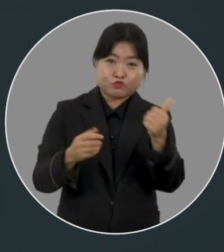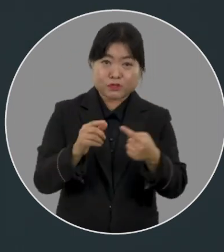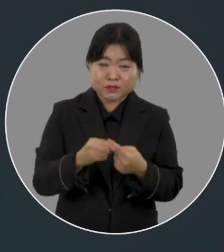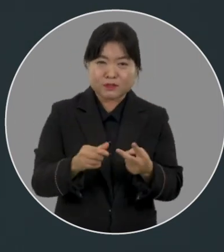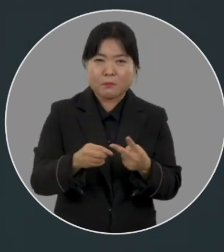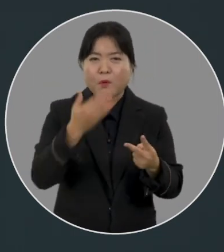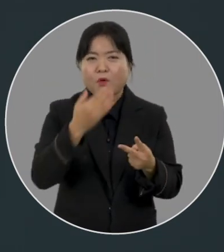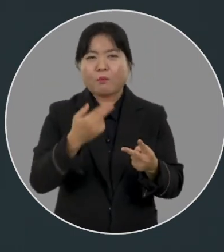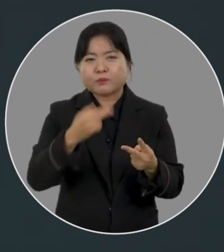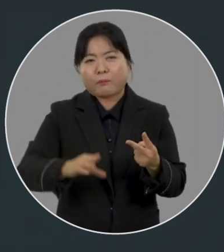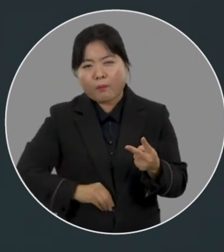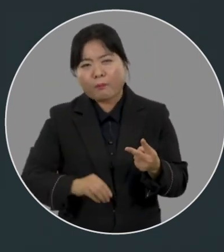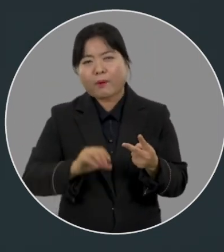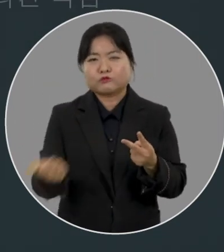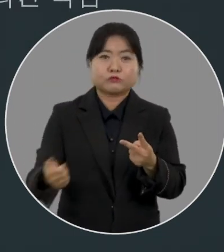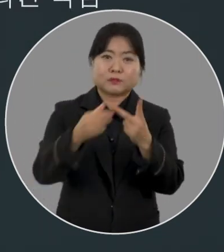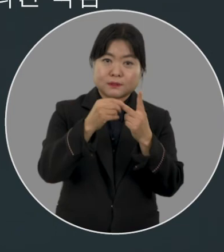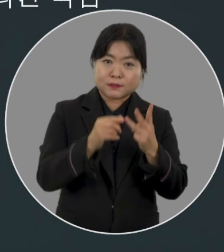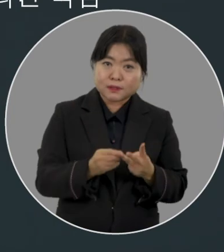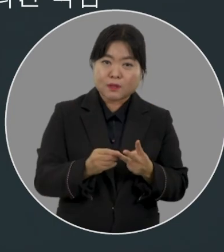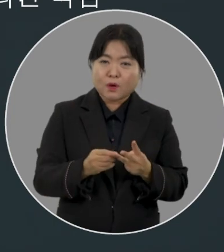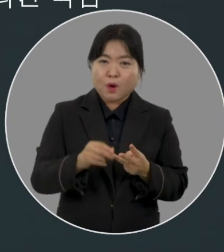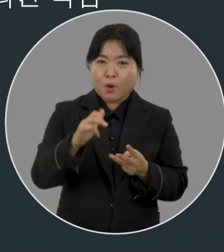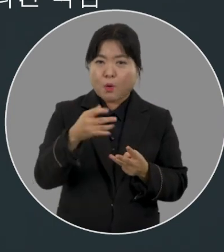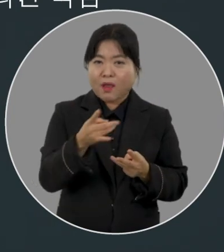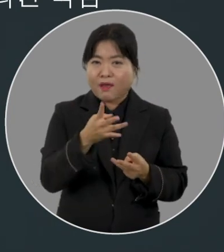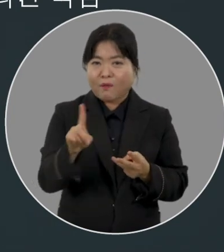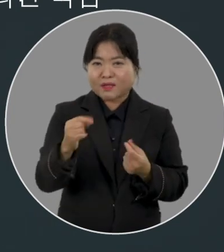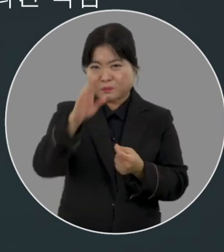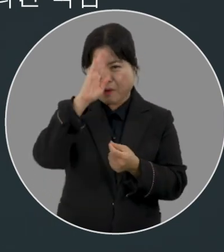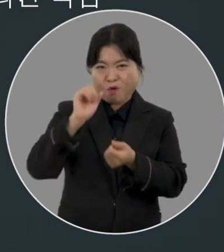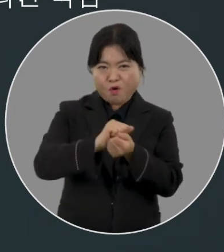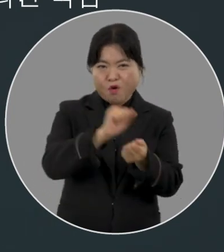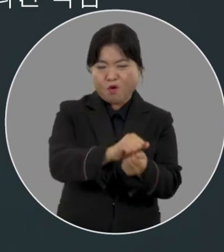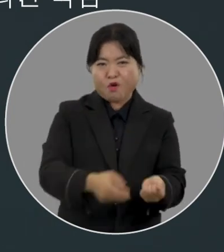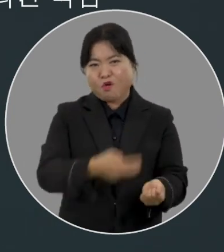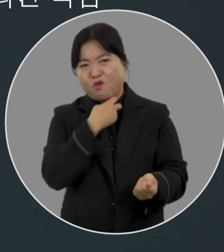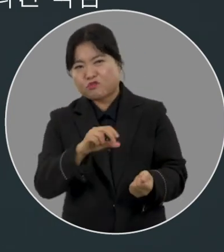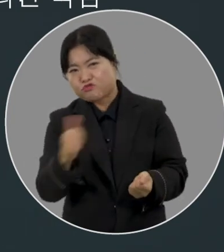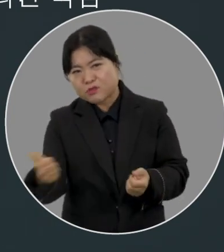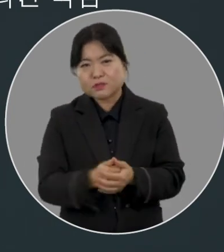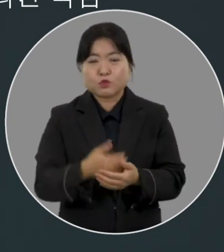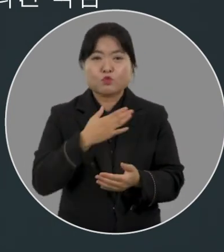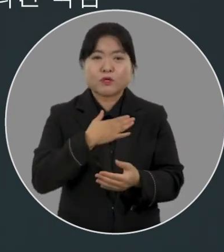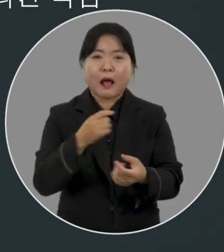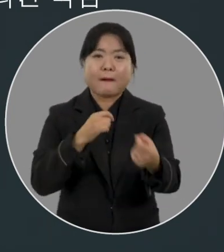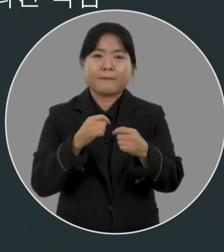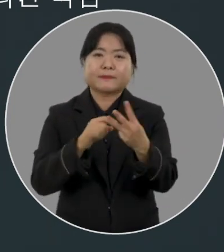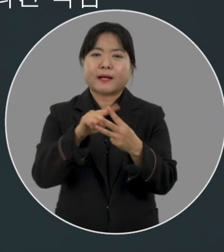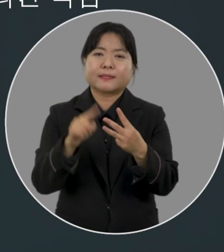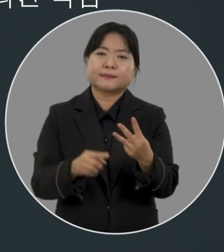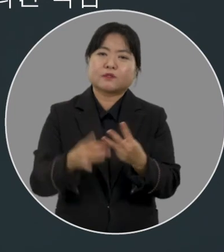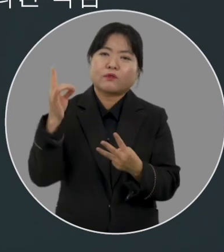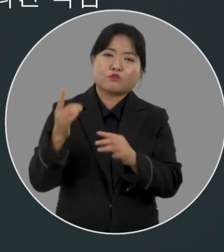것이 없어서 배가 고파서 죽든지, 콜레라 같은 질병에서 걸려서 죽든지, 우리 앞에는 3가지